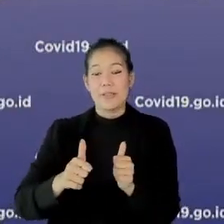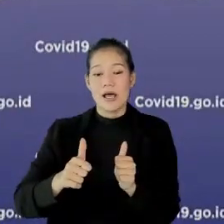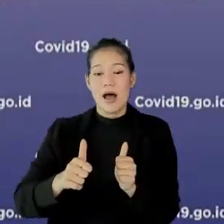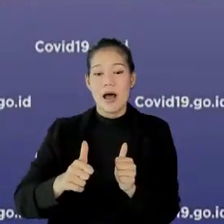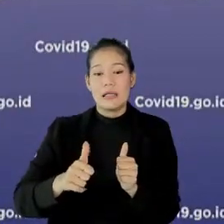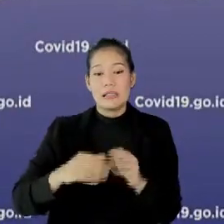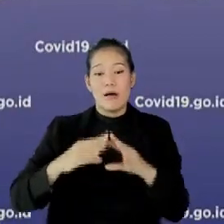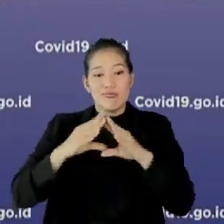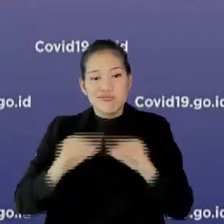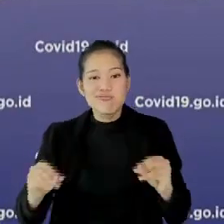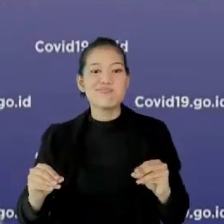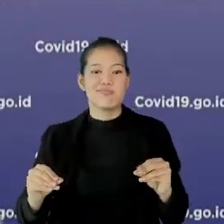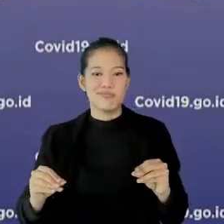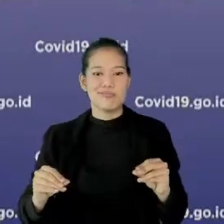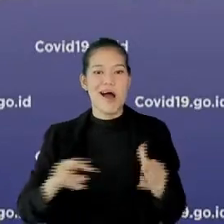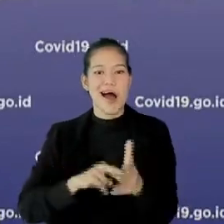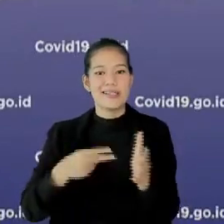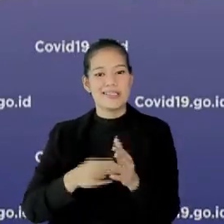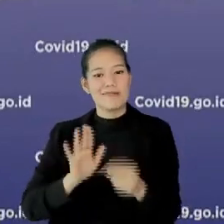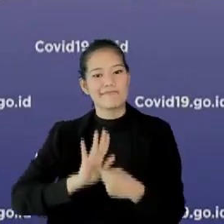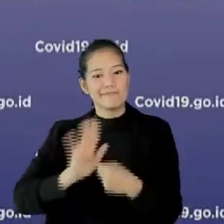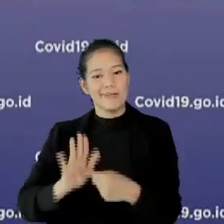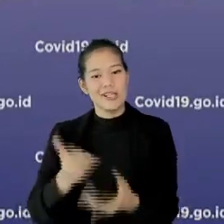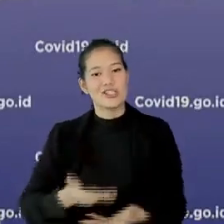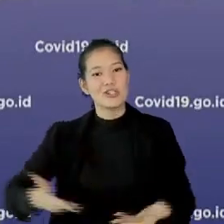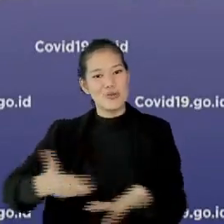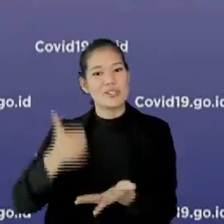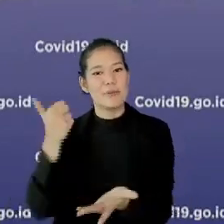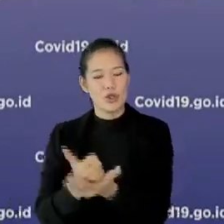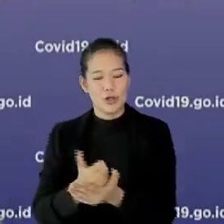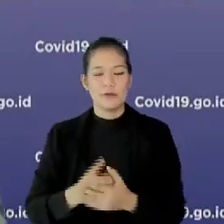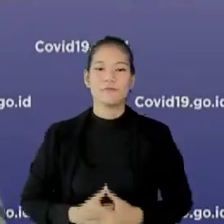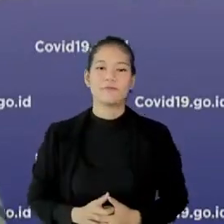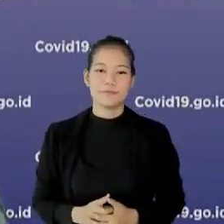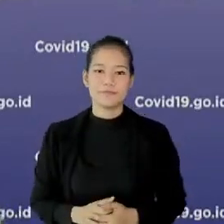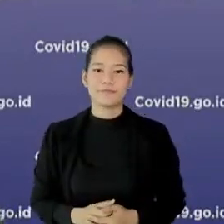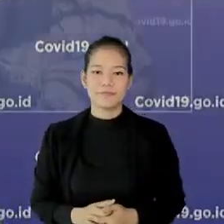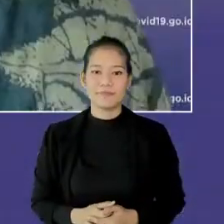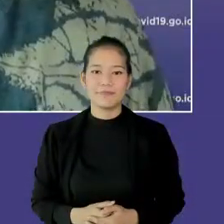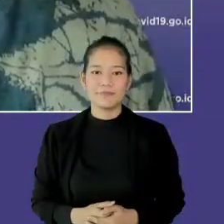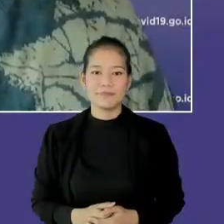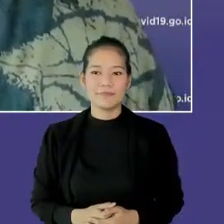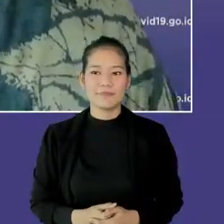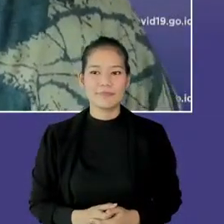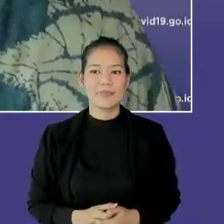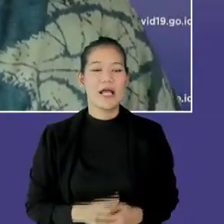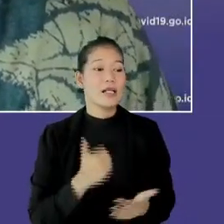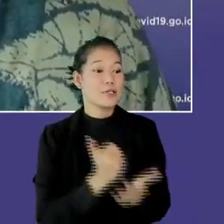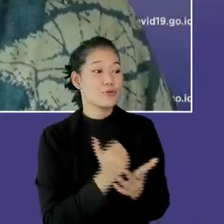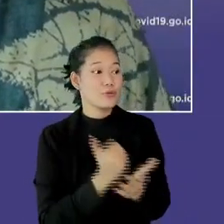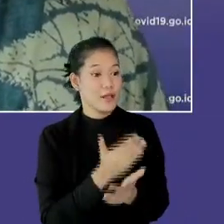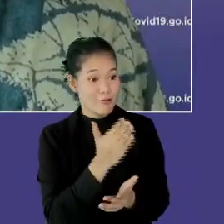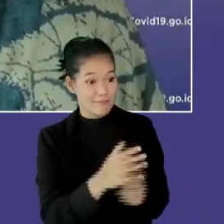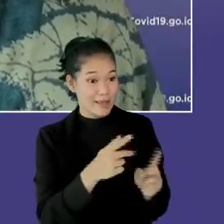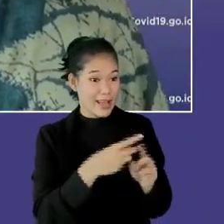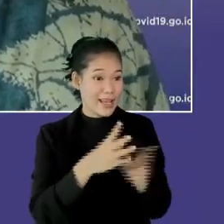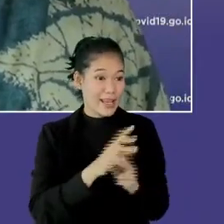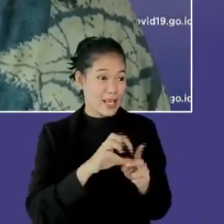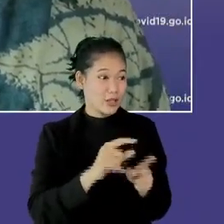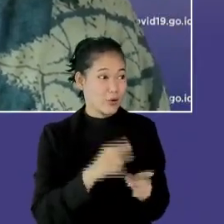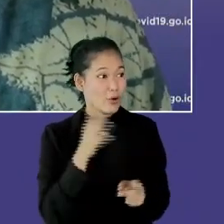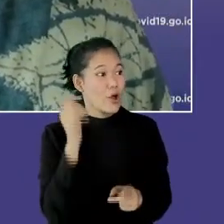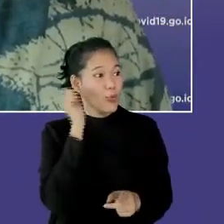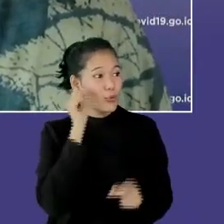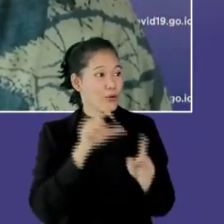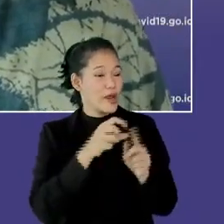terlalu besar, sehingga dapat menggambarkan kondisi yang ada di Indonesia dengan jauh lebih baik lagi. Itu Dokter Lola. Jadi sebetulnya Mas Hendro nih, Dokter Dewi udah